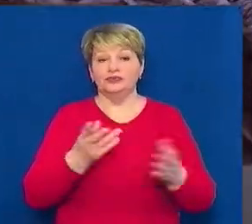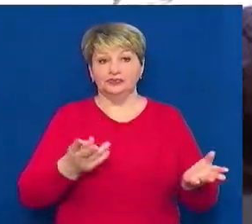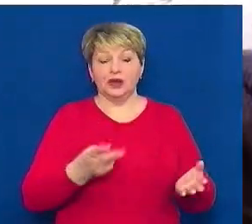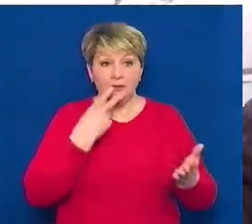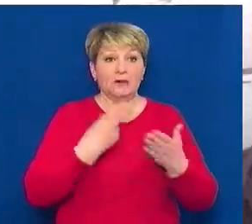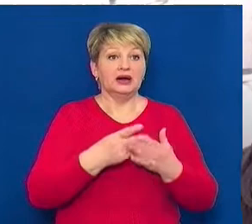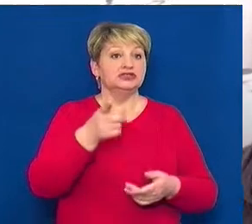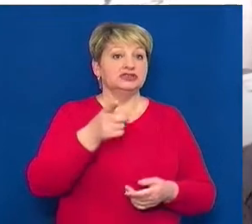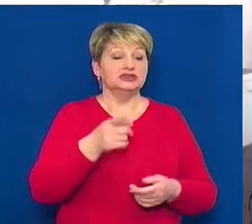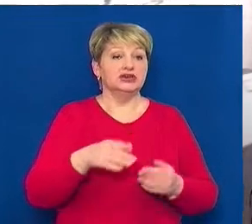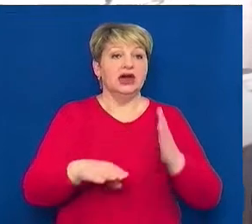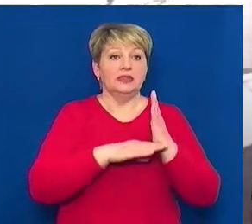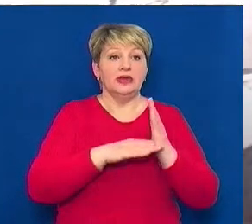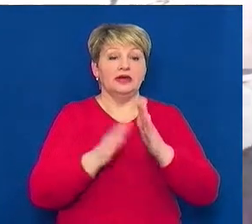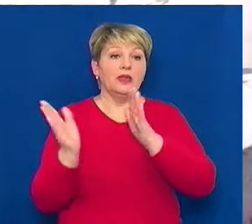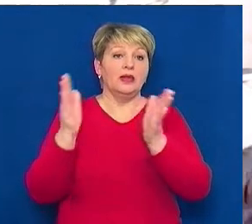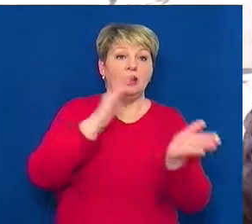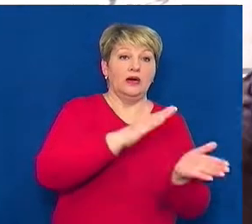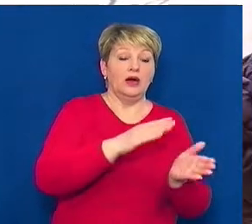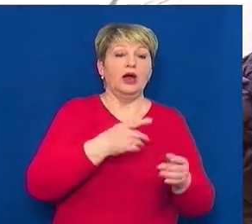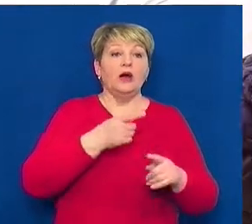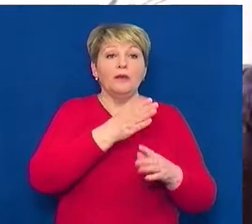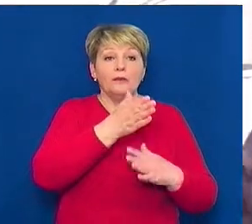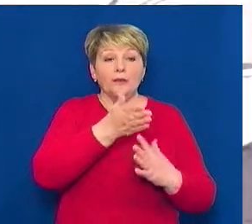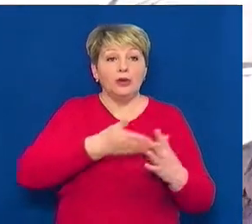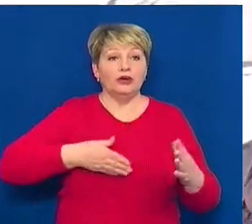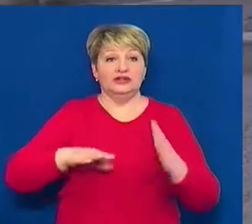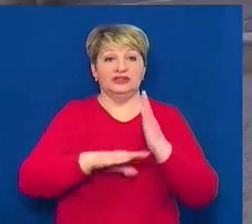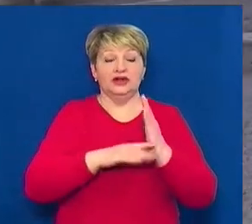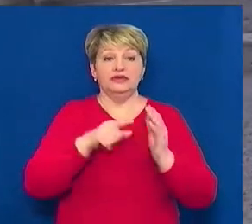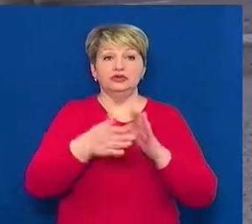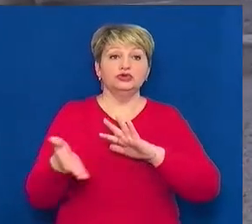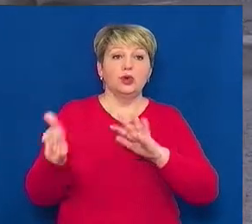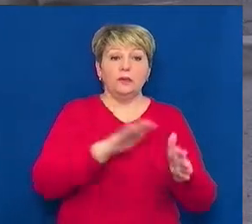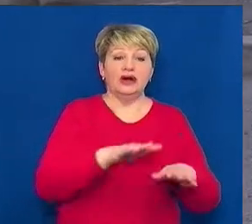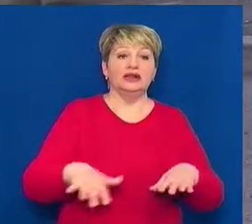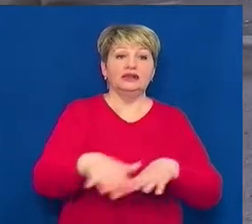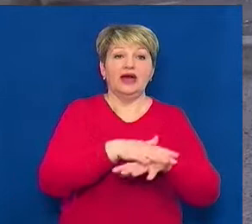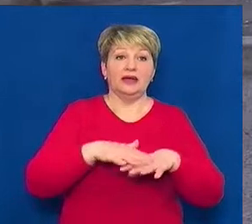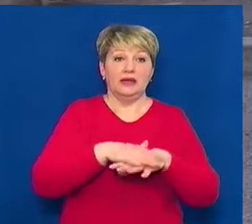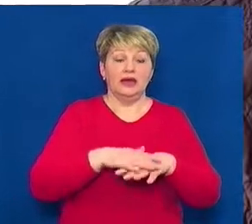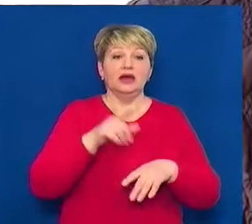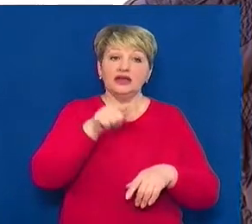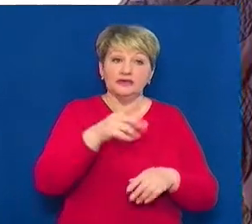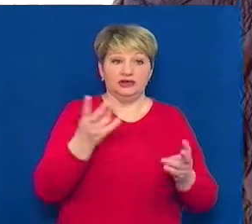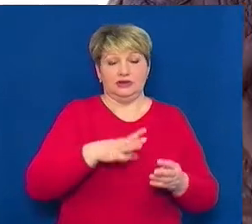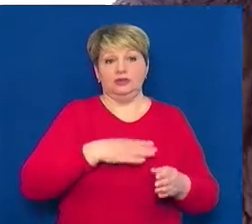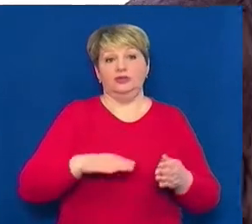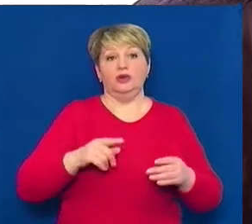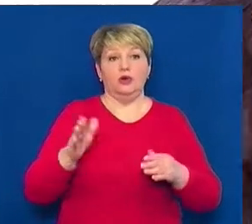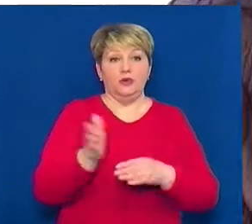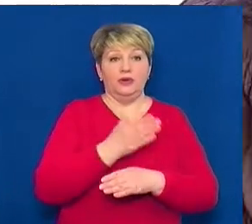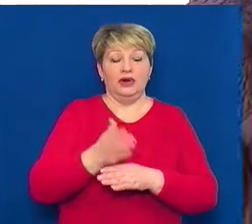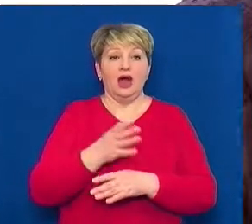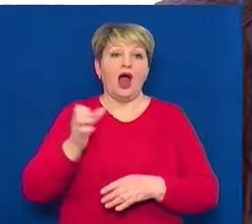Бачите, он дерево стоїть нахилене. Зимою півдерева тут упало на дитячий майданчик, то його треба було зрізати. А взагалі я позитивно ставлюся до